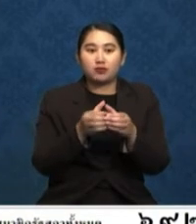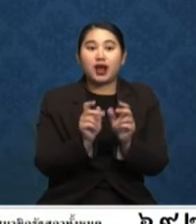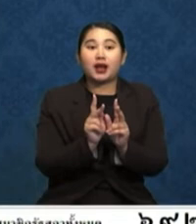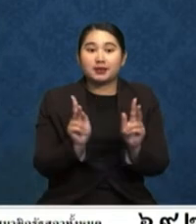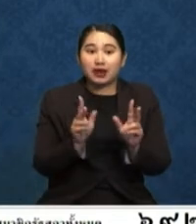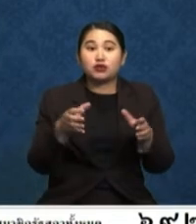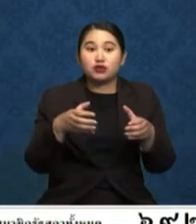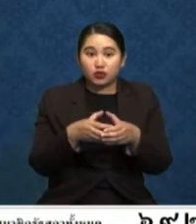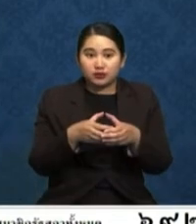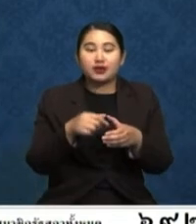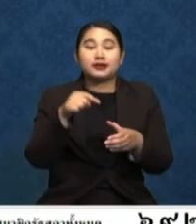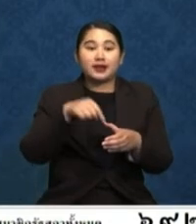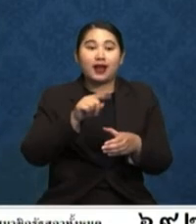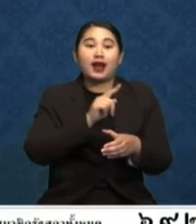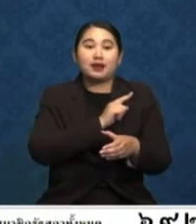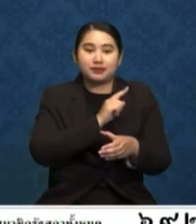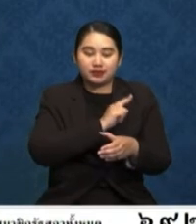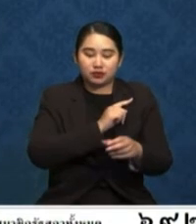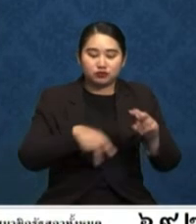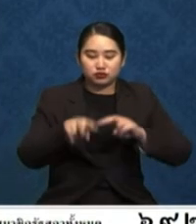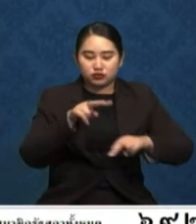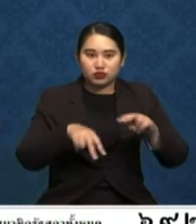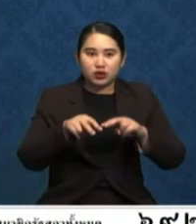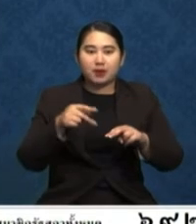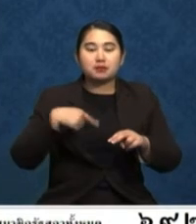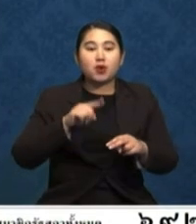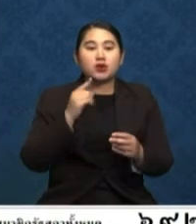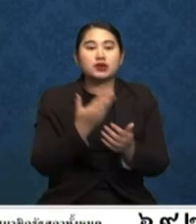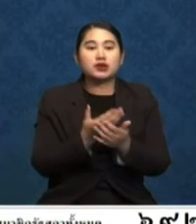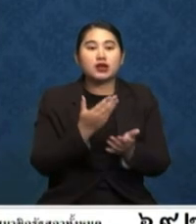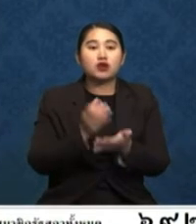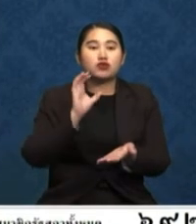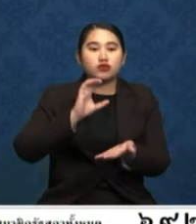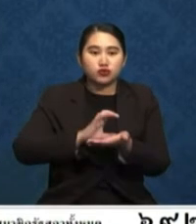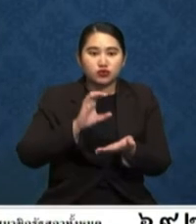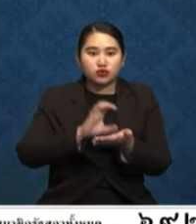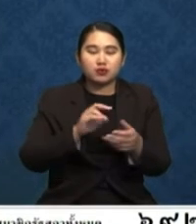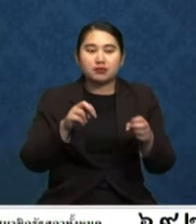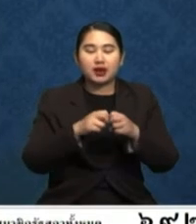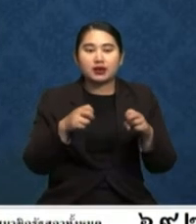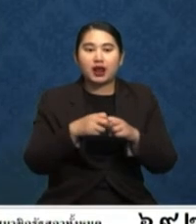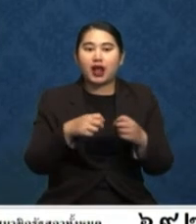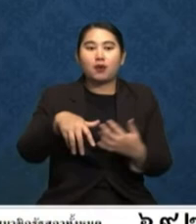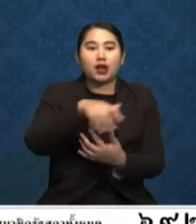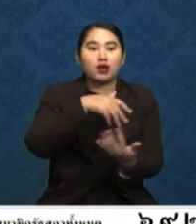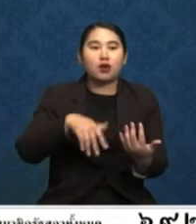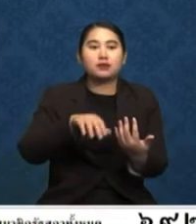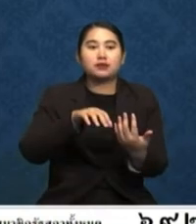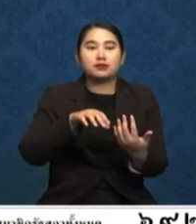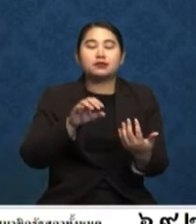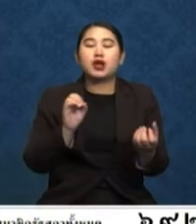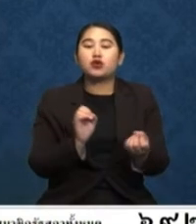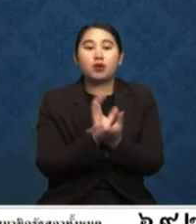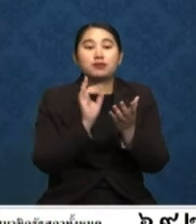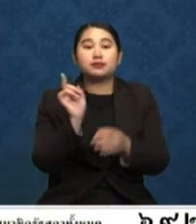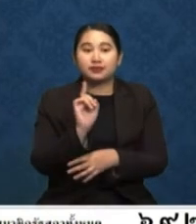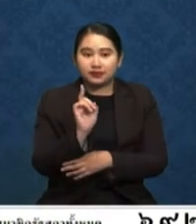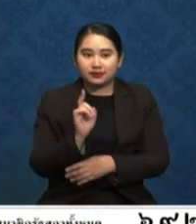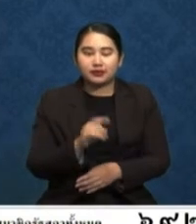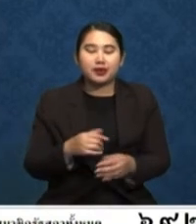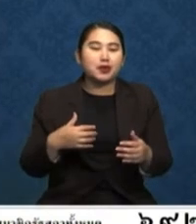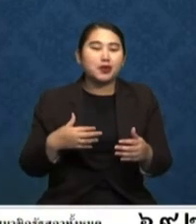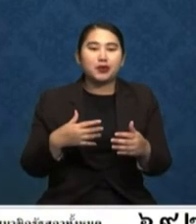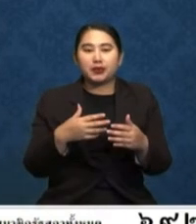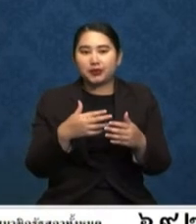วิสามัญเพื่อศึกษาความคุ้มค่าในการลงทุนและผลกระทบทางสิ่งแวดล้อมแต่จนแล้วจน